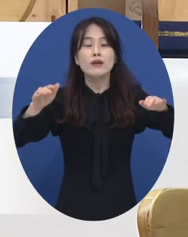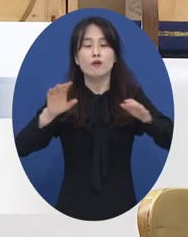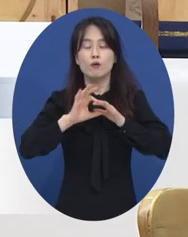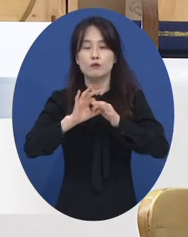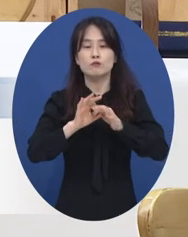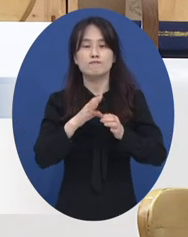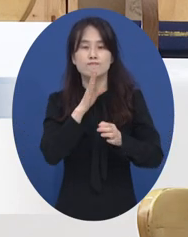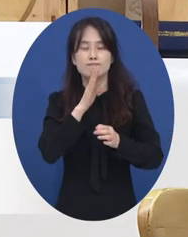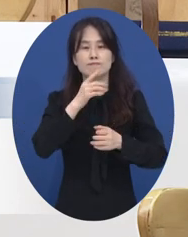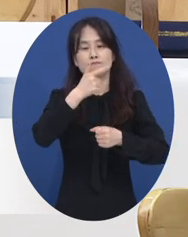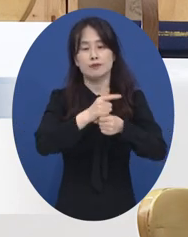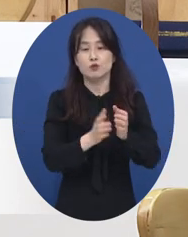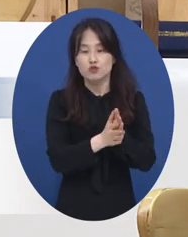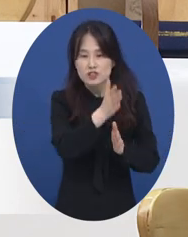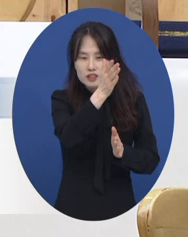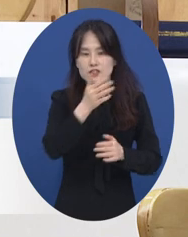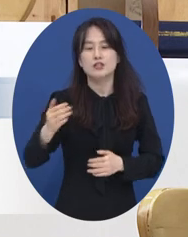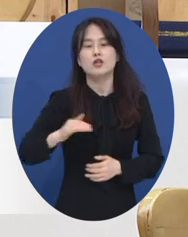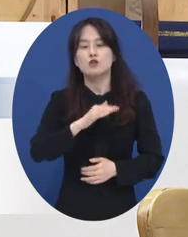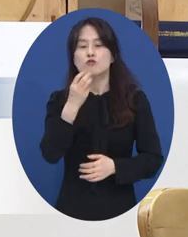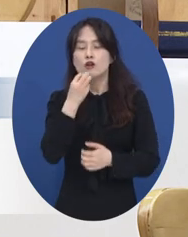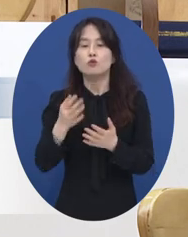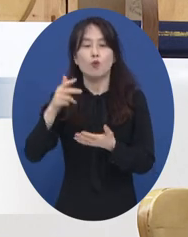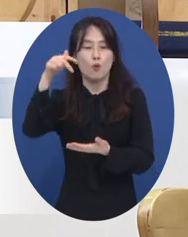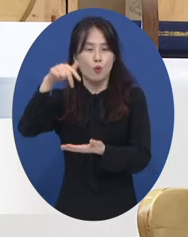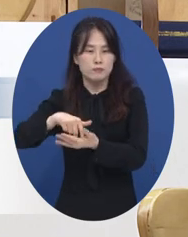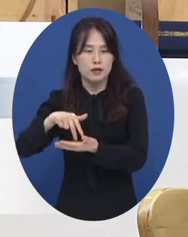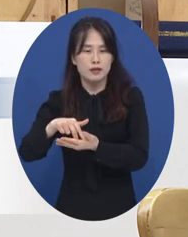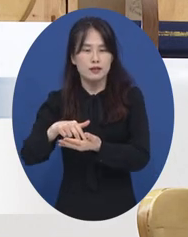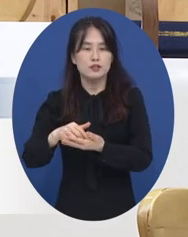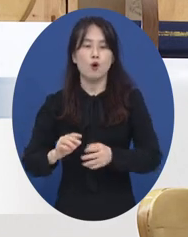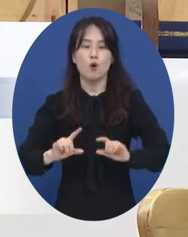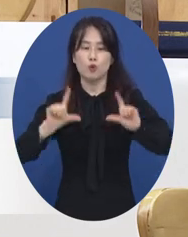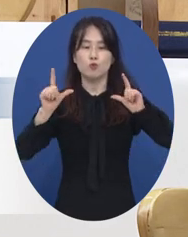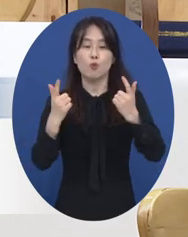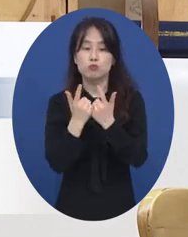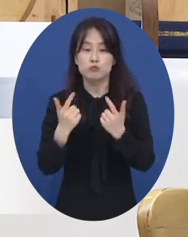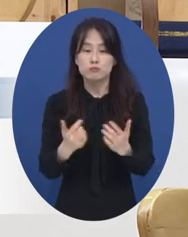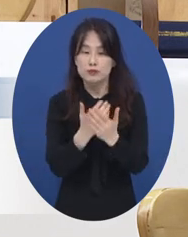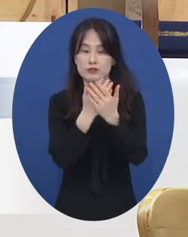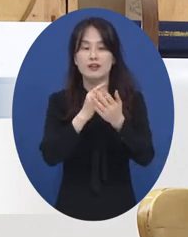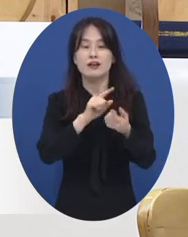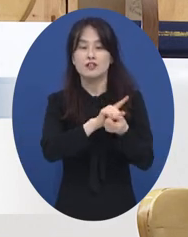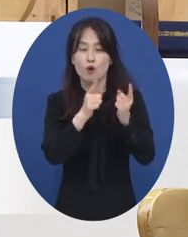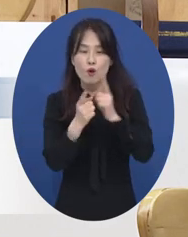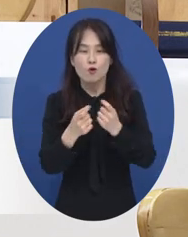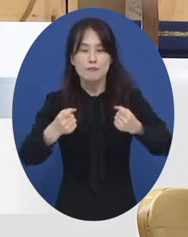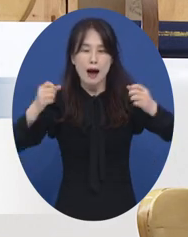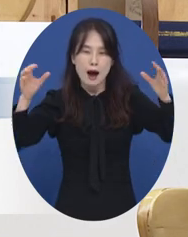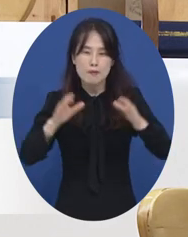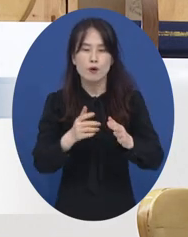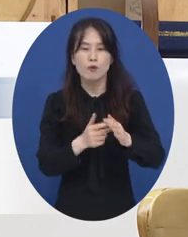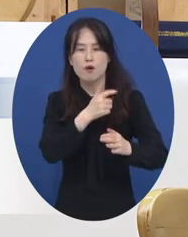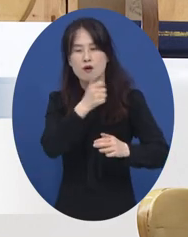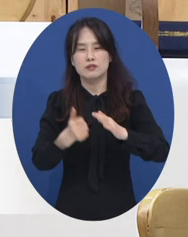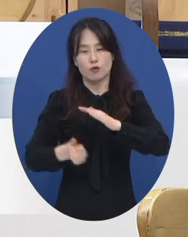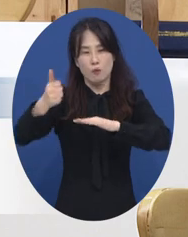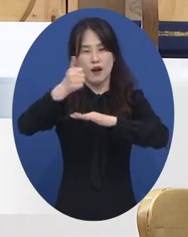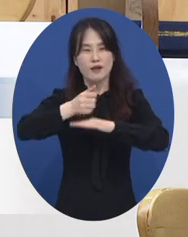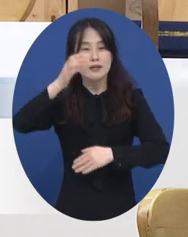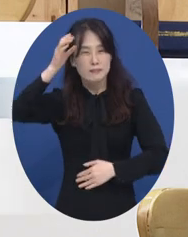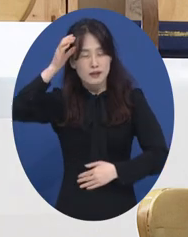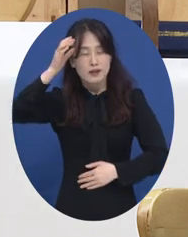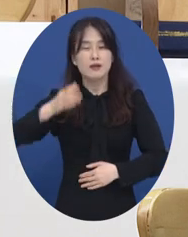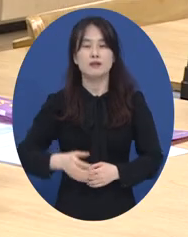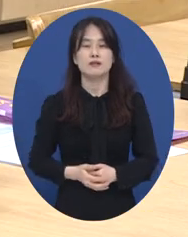이제 정말로 남양주시 그리고 우리 경기도 입장에서 경기 동북부 발전에 서로 협력하고 큰 성과를